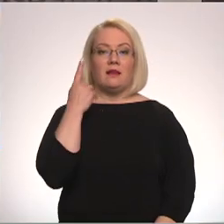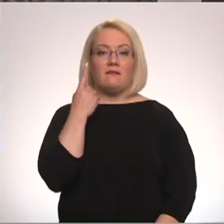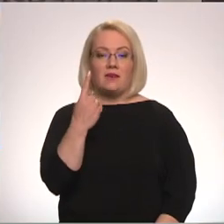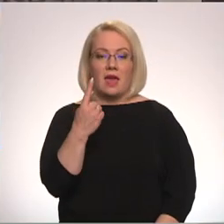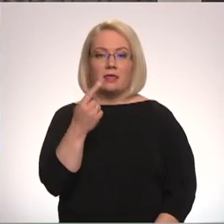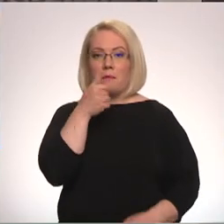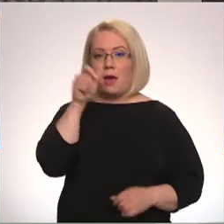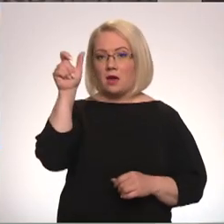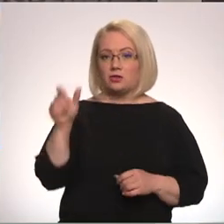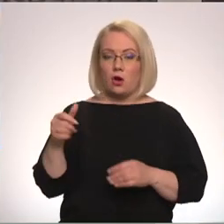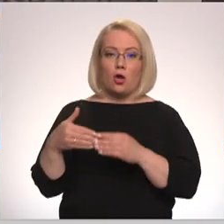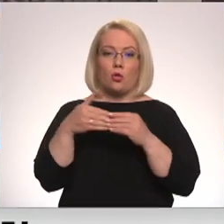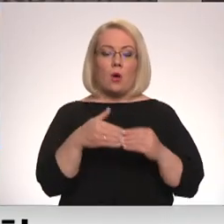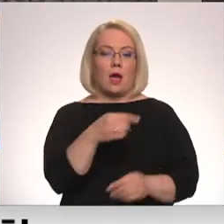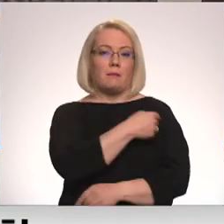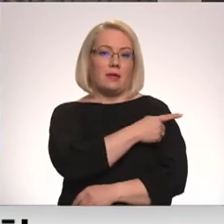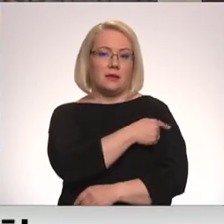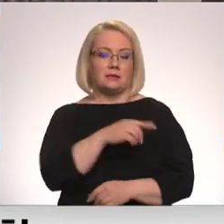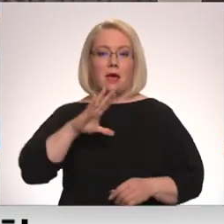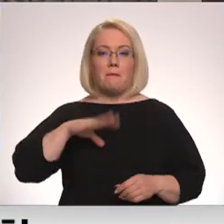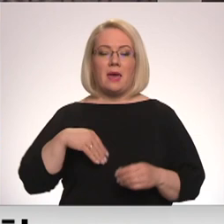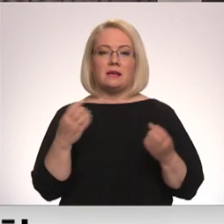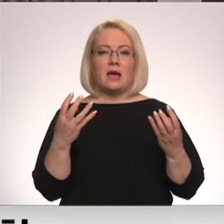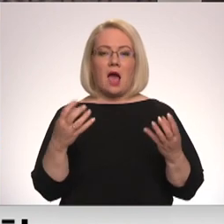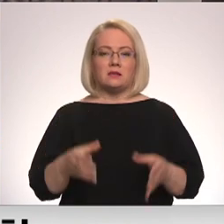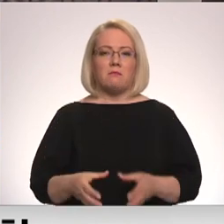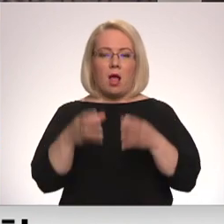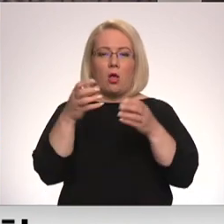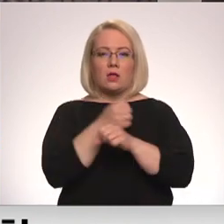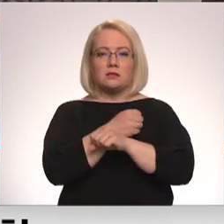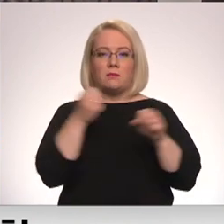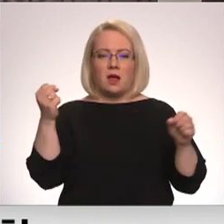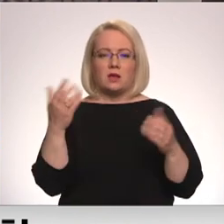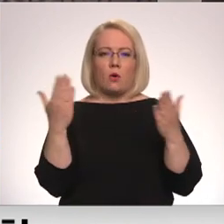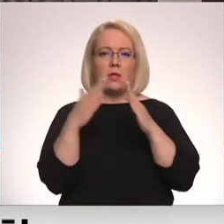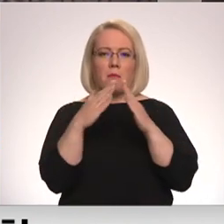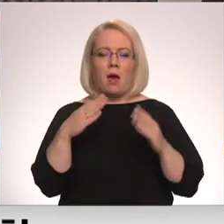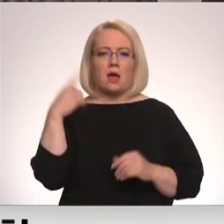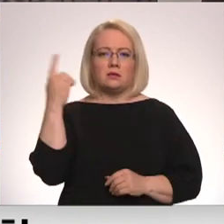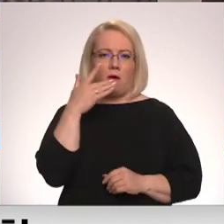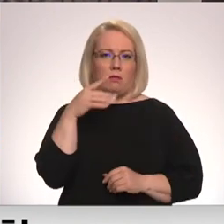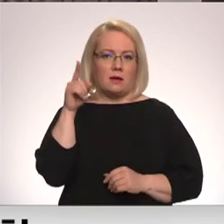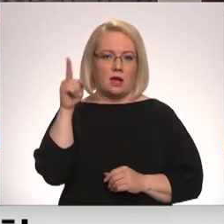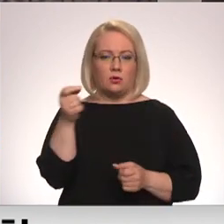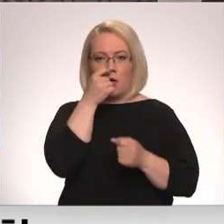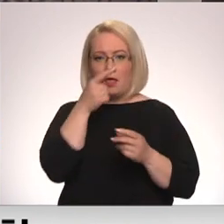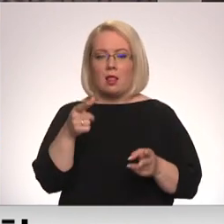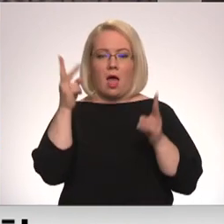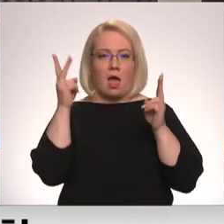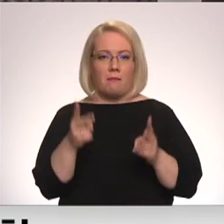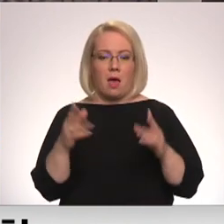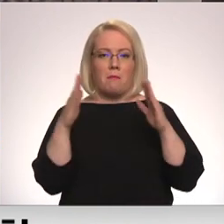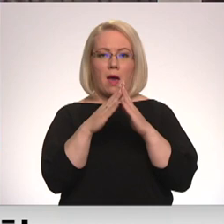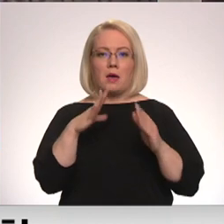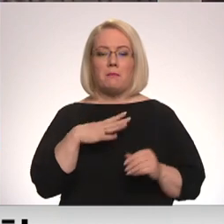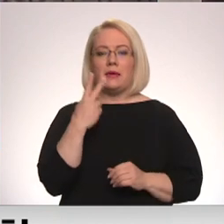Viena persona nogādāt medicīnas iestādē pēc gāzes balona sprādziena kādā mājā Salkrastos. Nelaimes gadījuma brīdī mājās